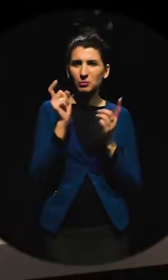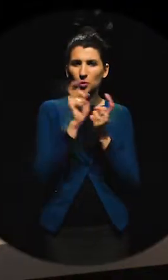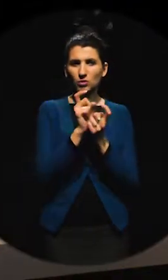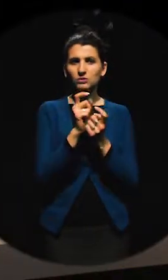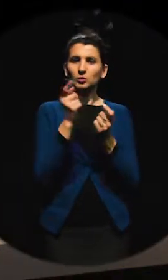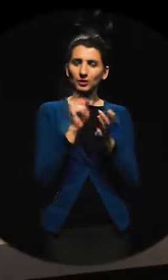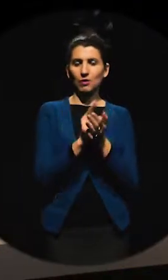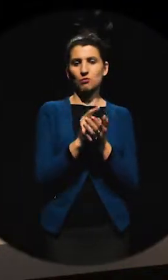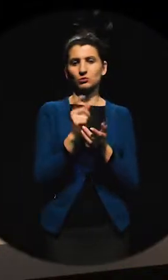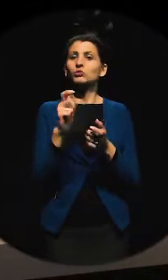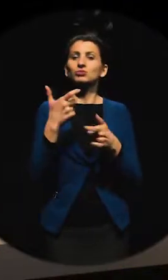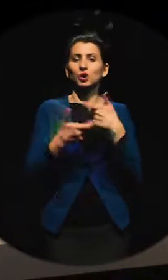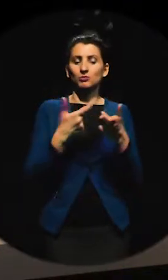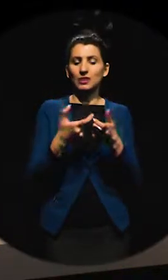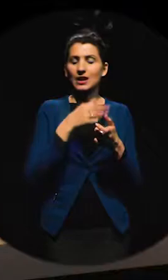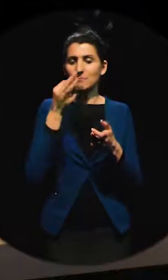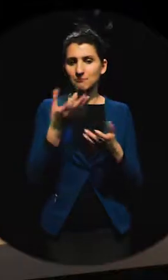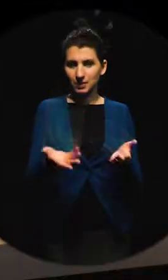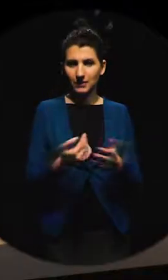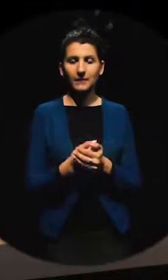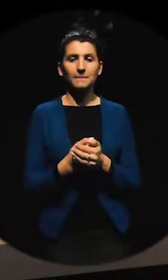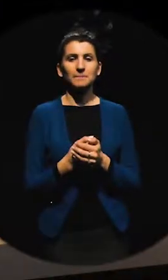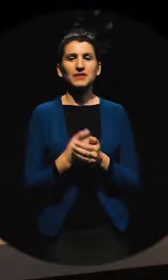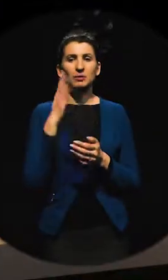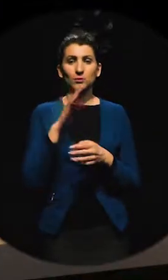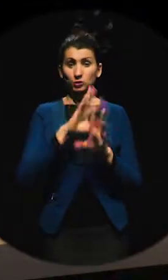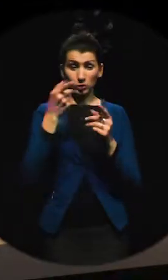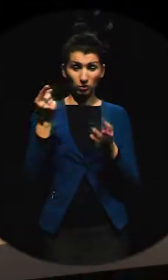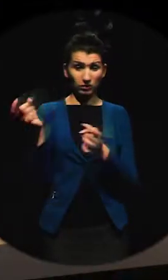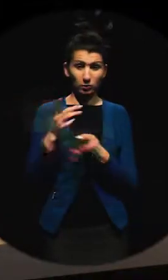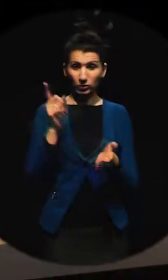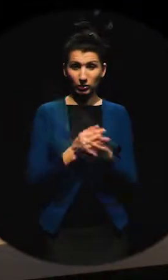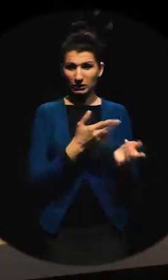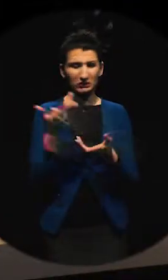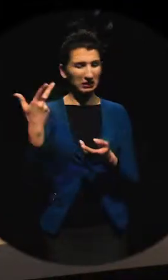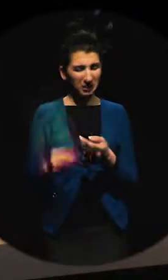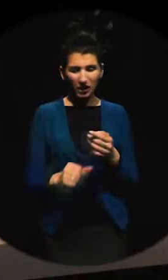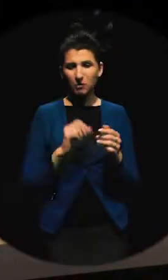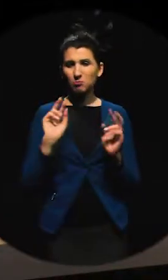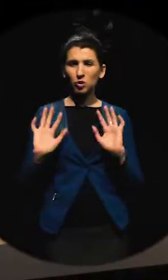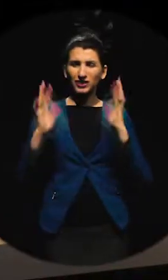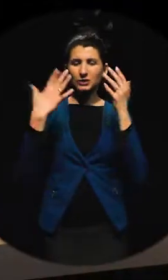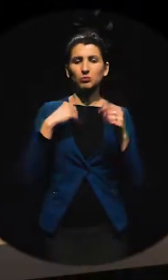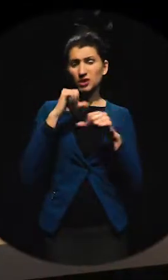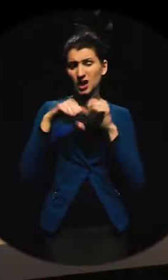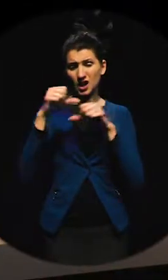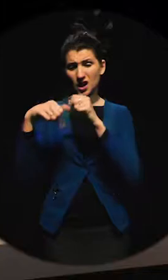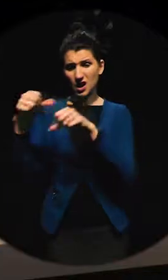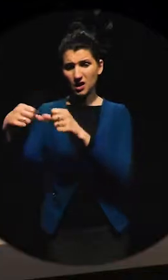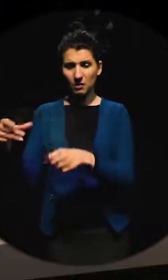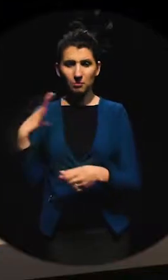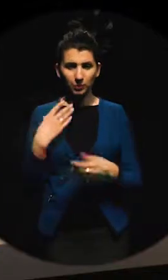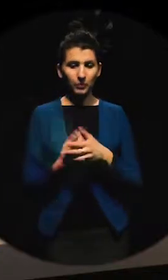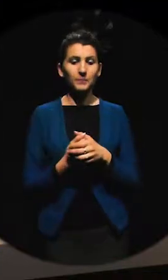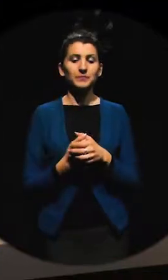wszystko. Protesty trwały przez kolejne kilkanaście lat i takim zwieńczeniem protestów w Stanach